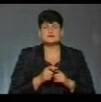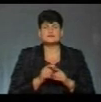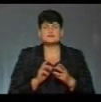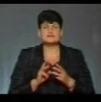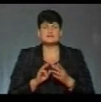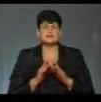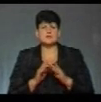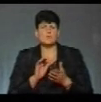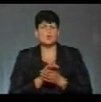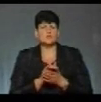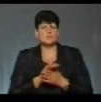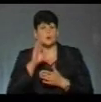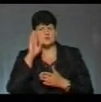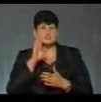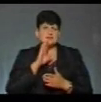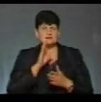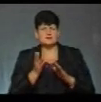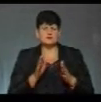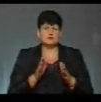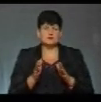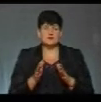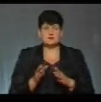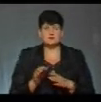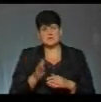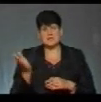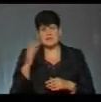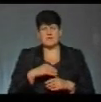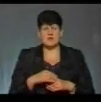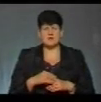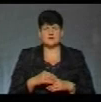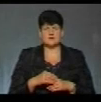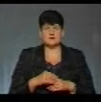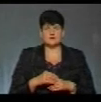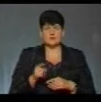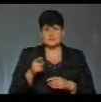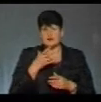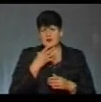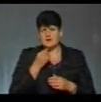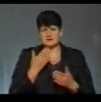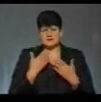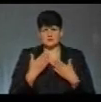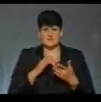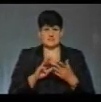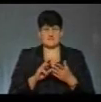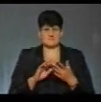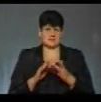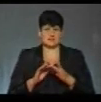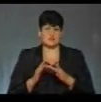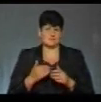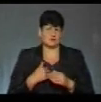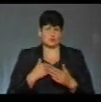інтернету познайомилася хлопець, дівчина чи жінка з хлопцем, і каже, у них гарне спілкування в інтернеті. І вони собі